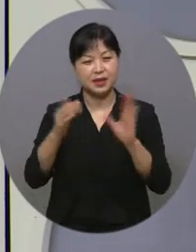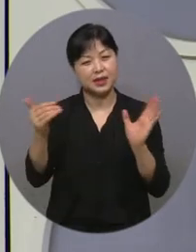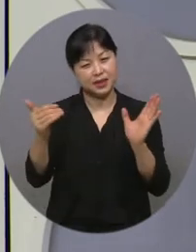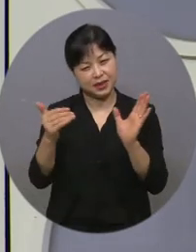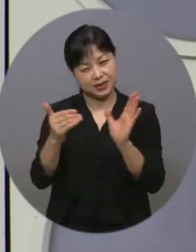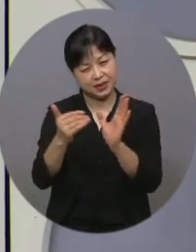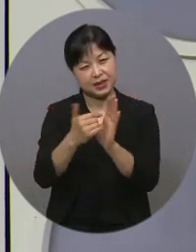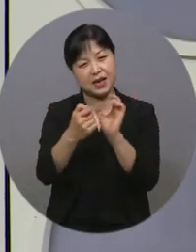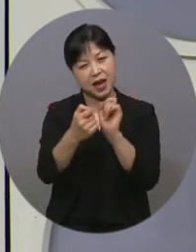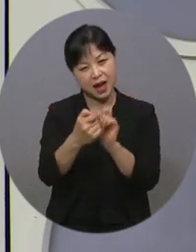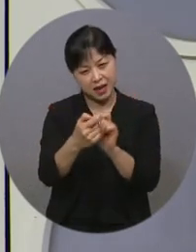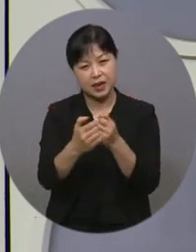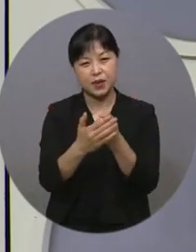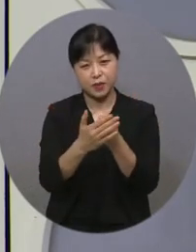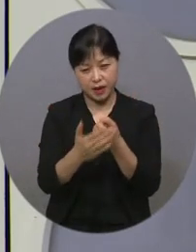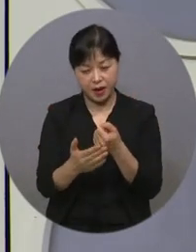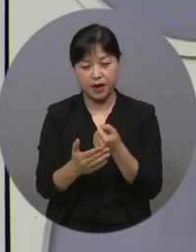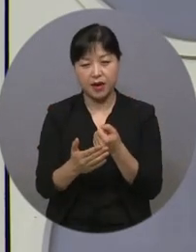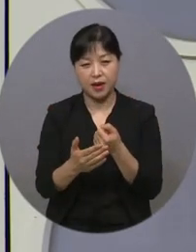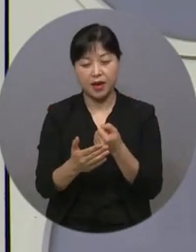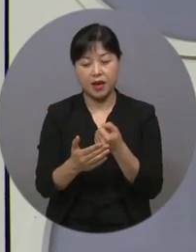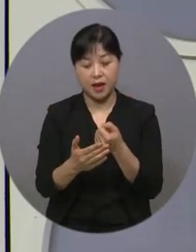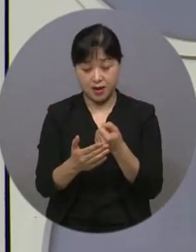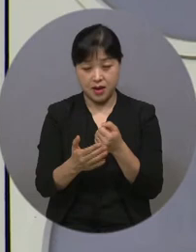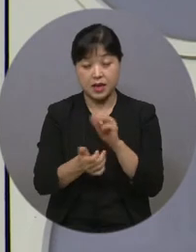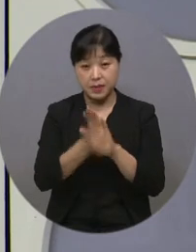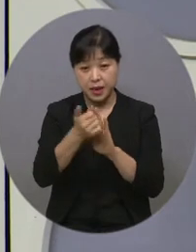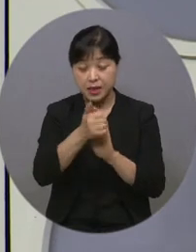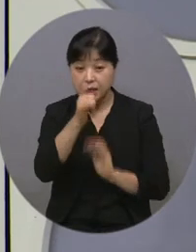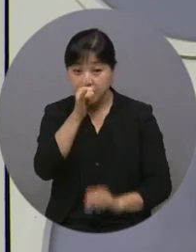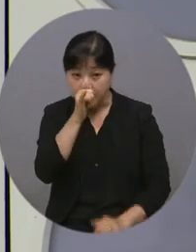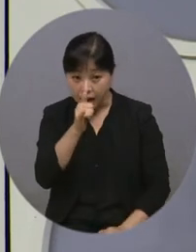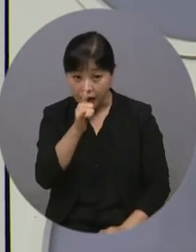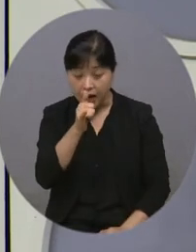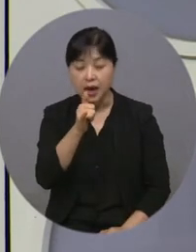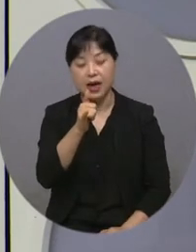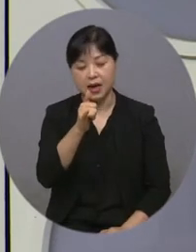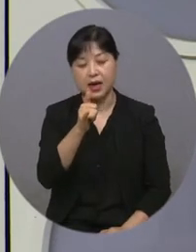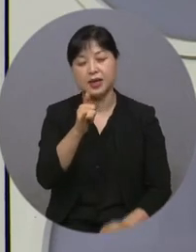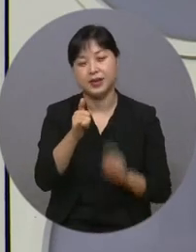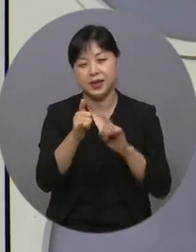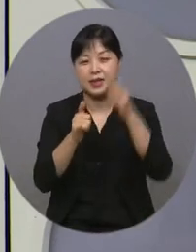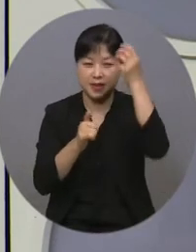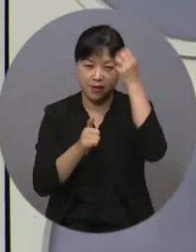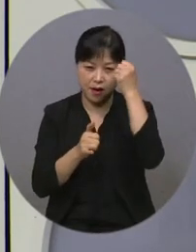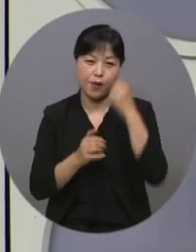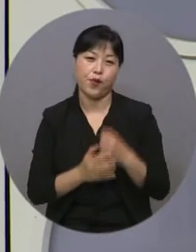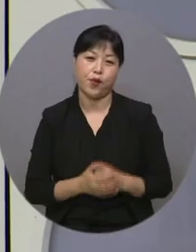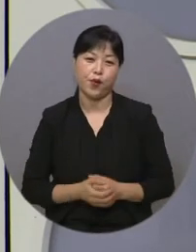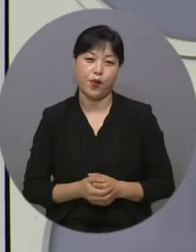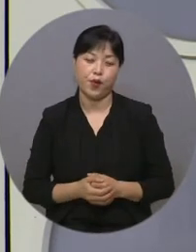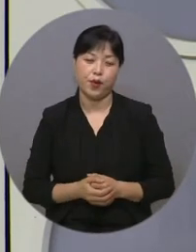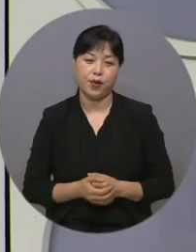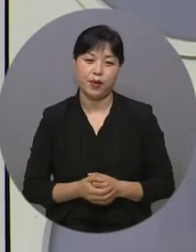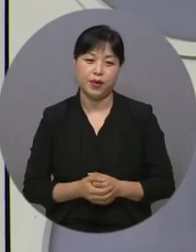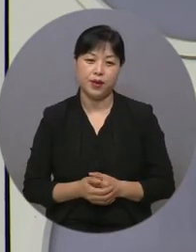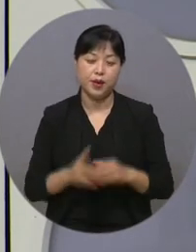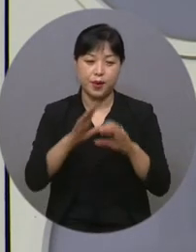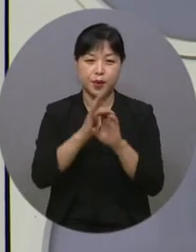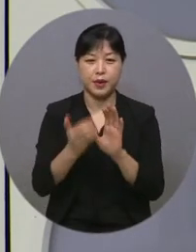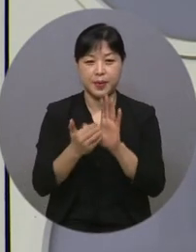종착역에 다가가고 있기 때문에 저희들이 희망이 있다 이걸 아시고 백신이 나오기